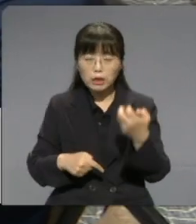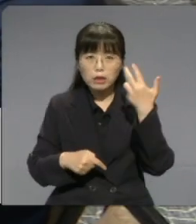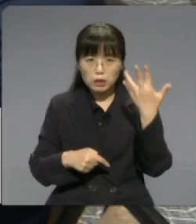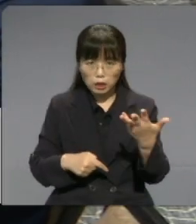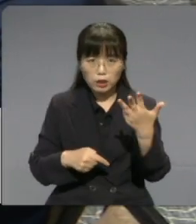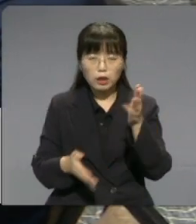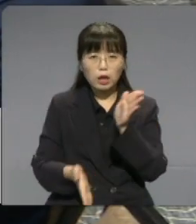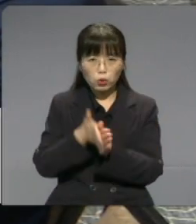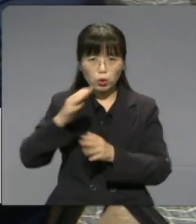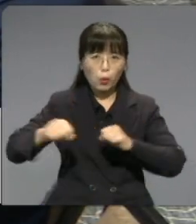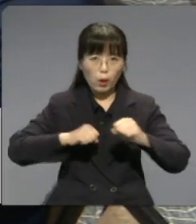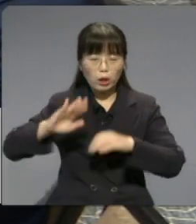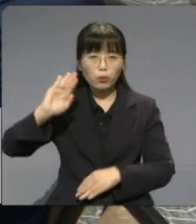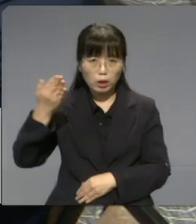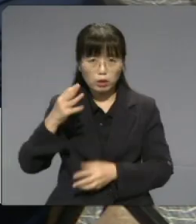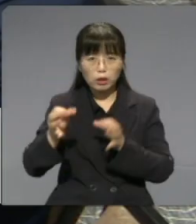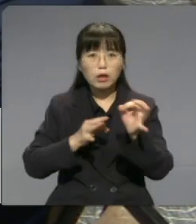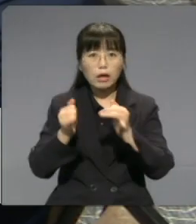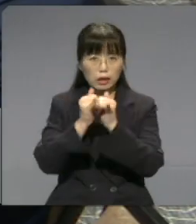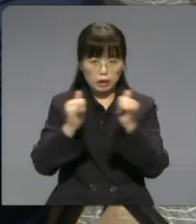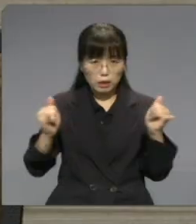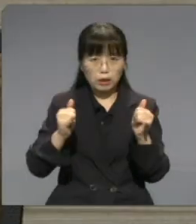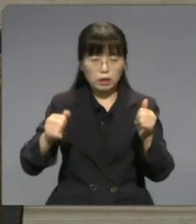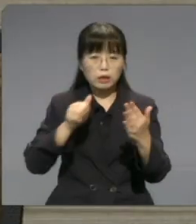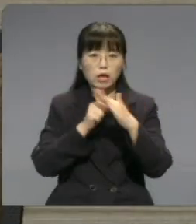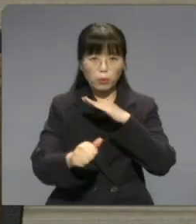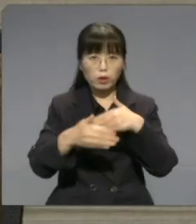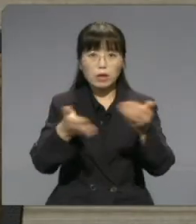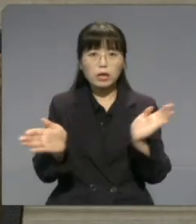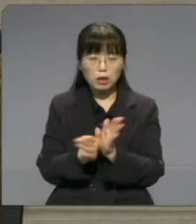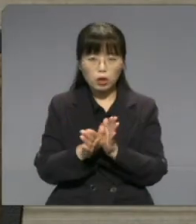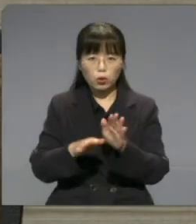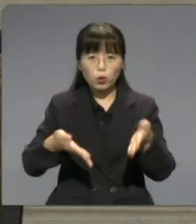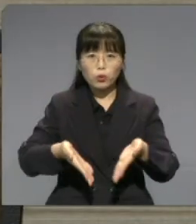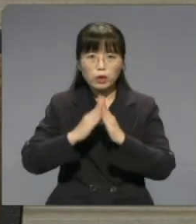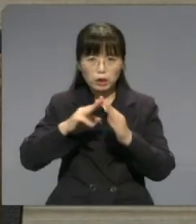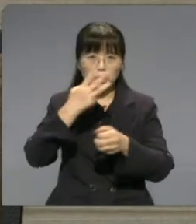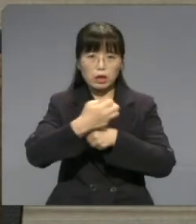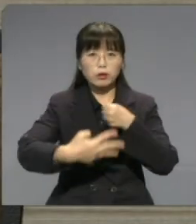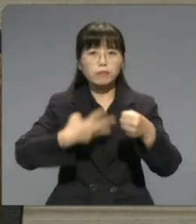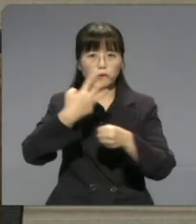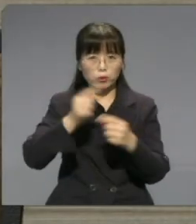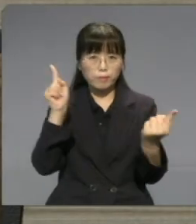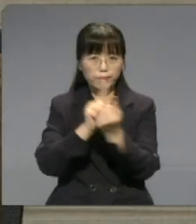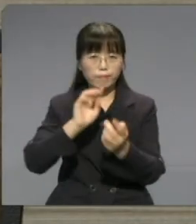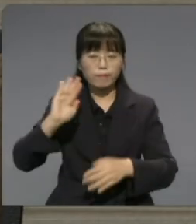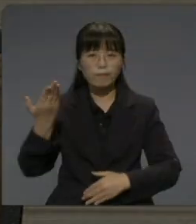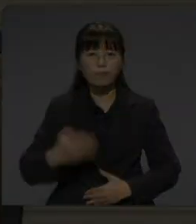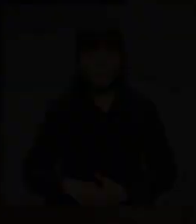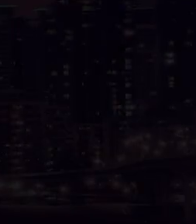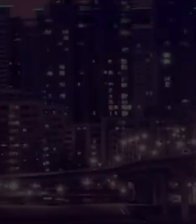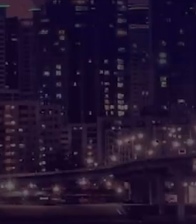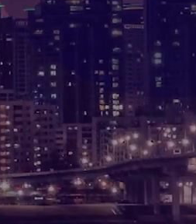도시에서 활동하는 한인 상공회의소를 대표하는 단체로 올해 창립 43주년을 맞았습니다.